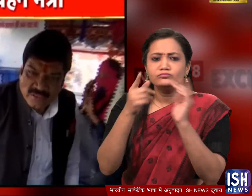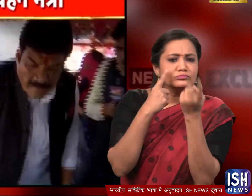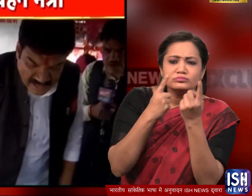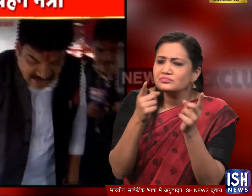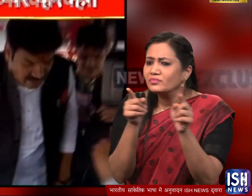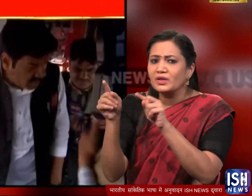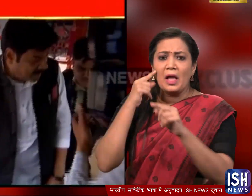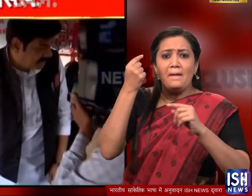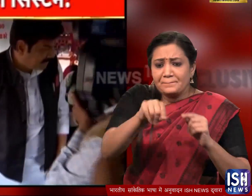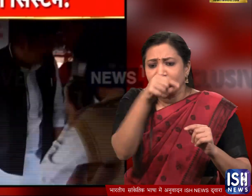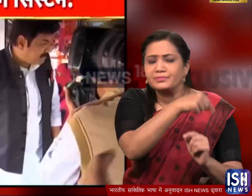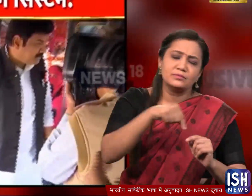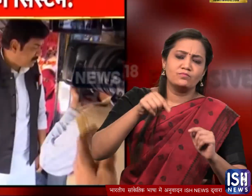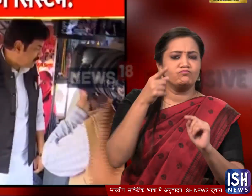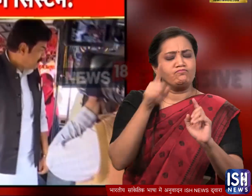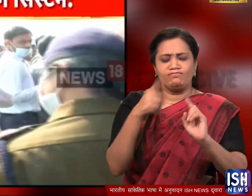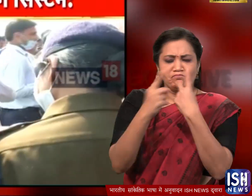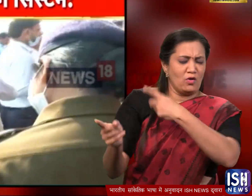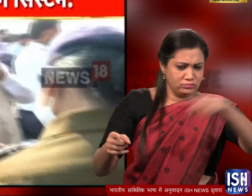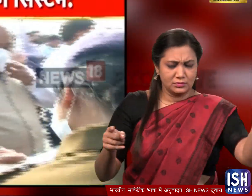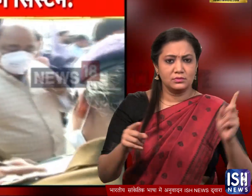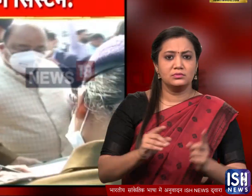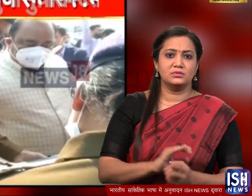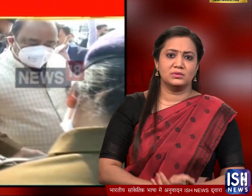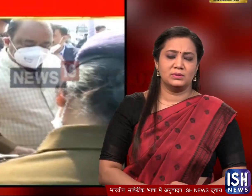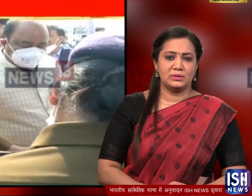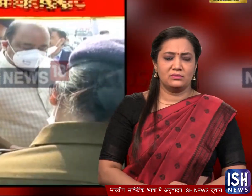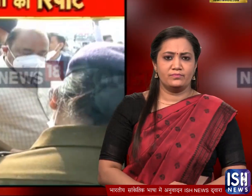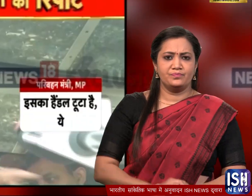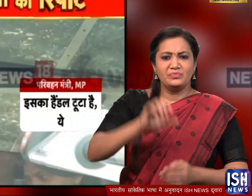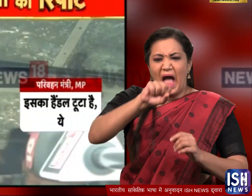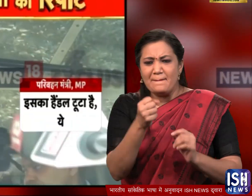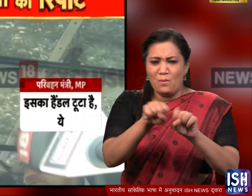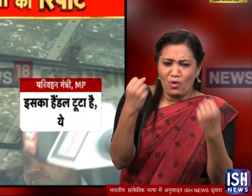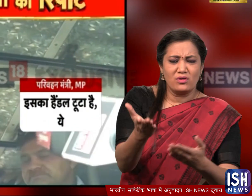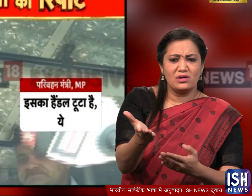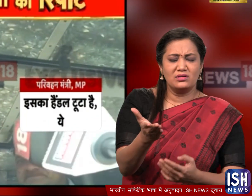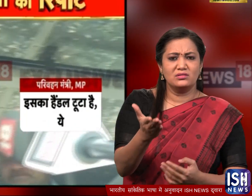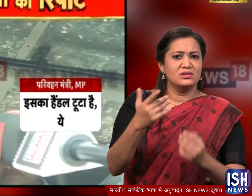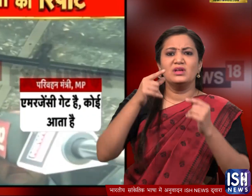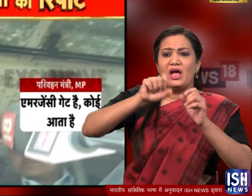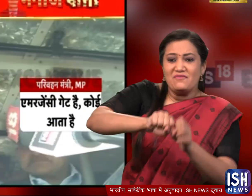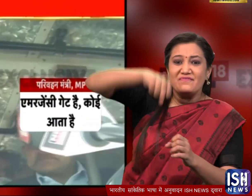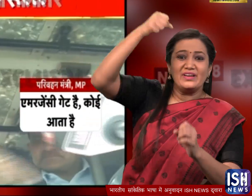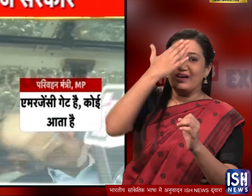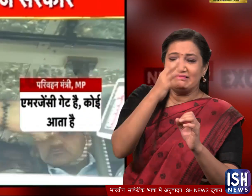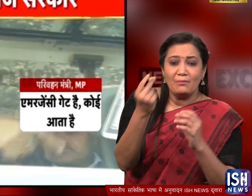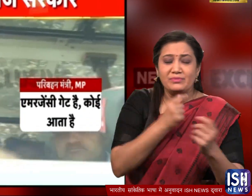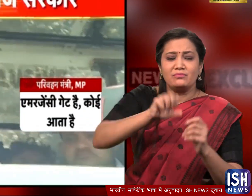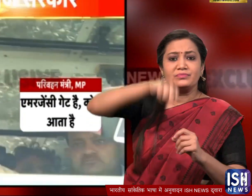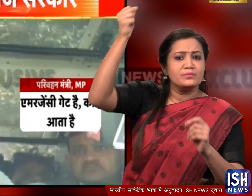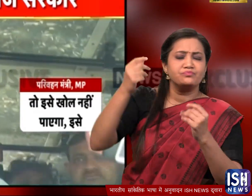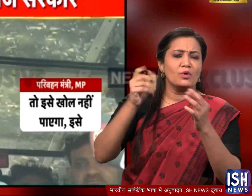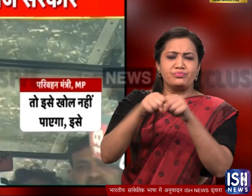अंदर घुसकर उनकी हालत देखी और खामियां मिलने पर कार्रवाई के निर्देश भी दिए। इसका हैंडल टूटा है और ये इमरजेंसी गेट अगर